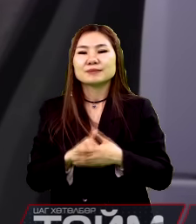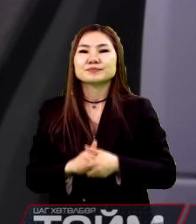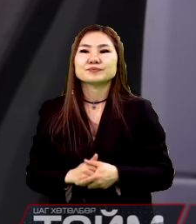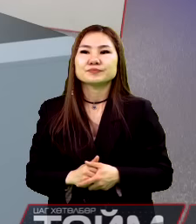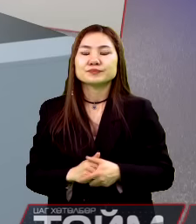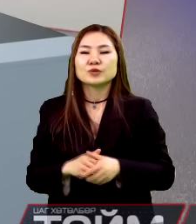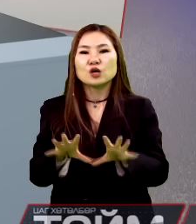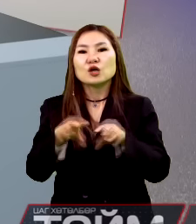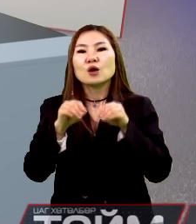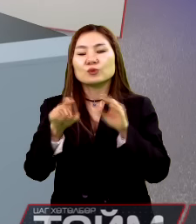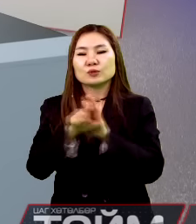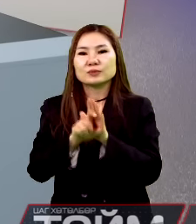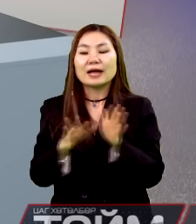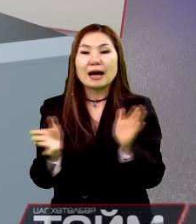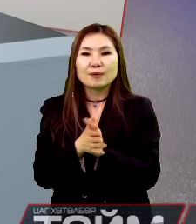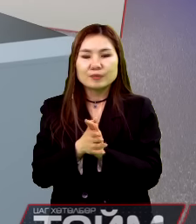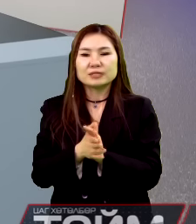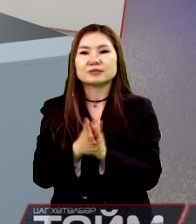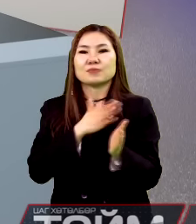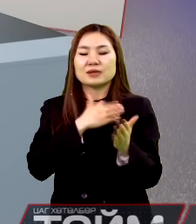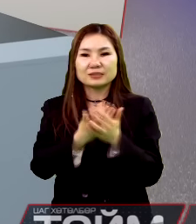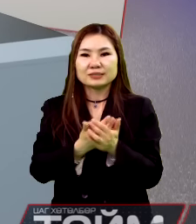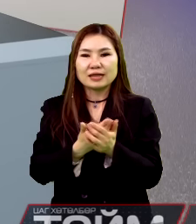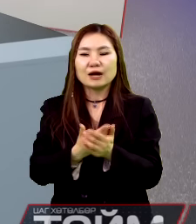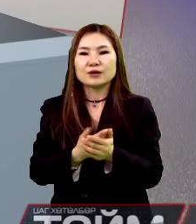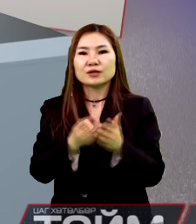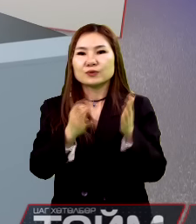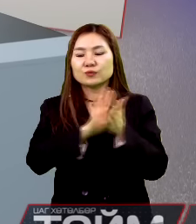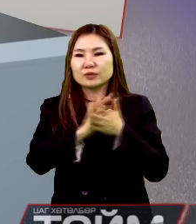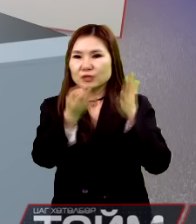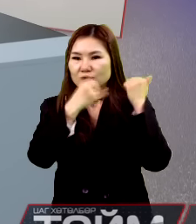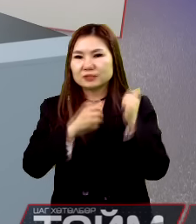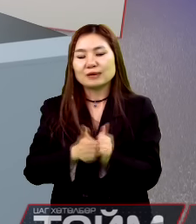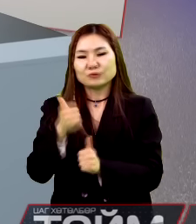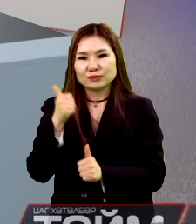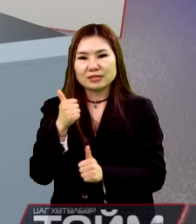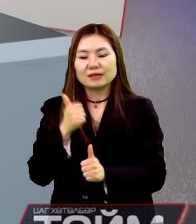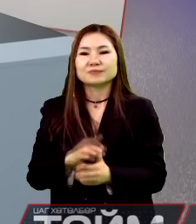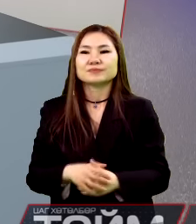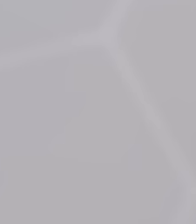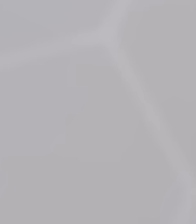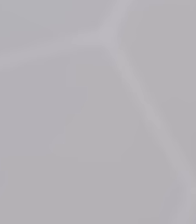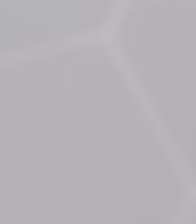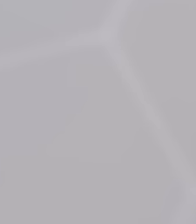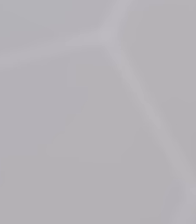байлаа. За ингээд тайм хөтөлбөртэй хамт байсан үзэгч та бүхэнд баярлалаа. Эхтэн хоногийн ажилд амжилт хүсье.